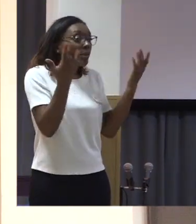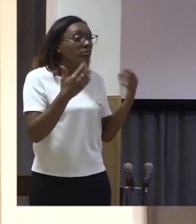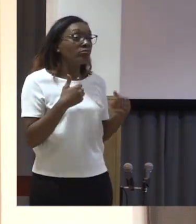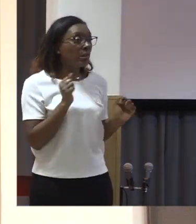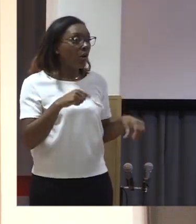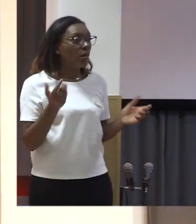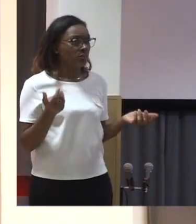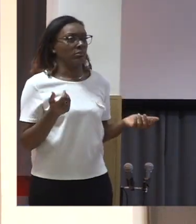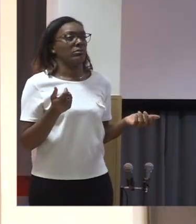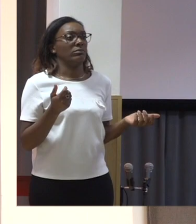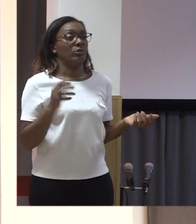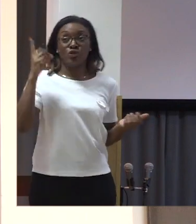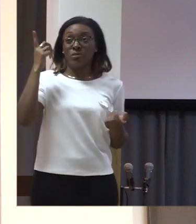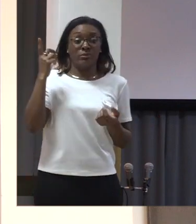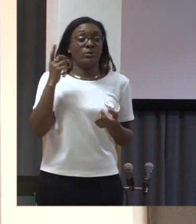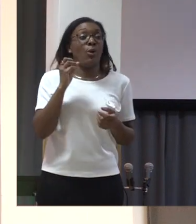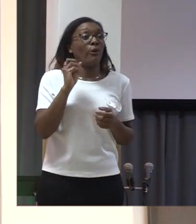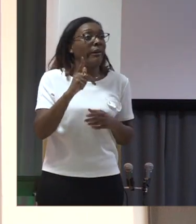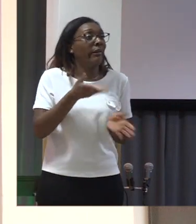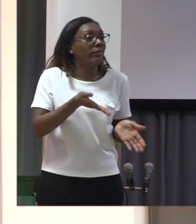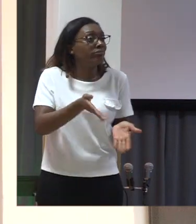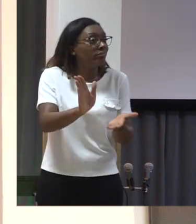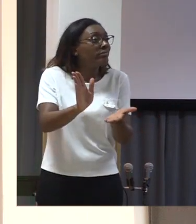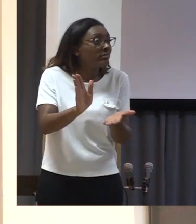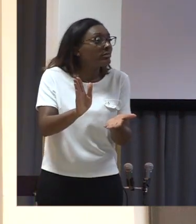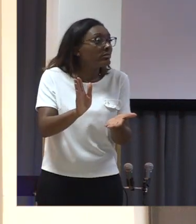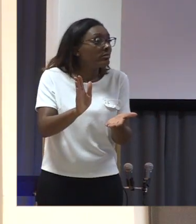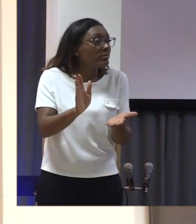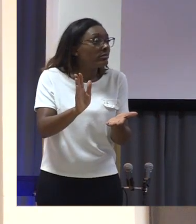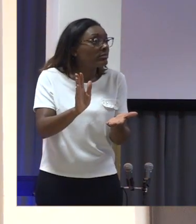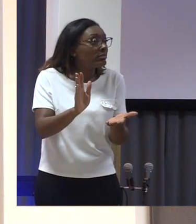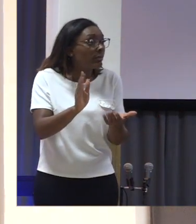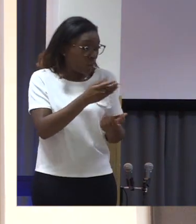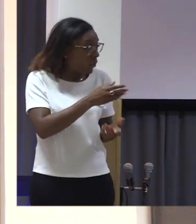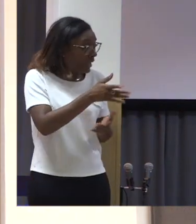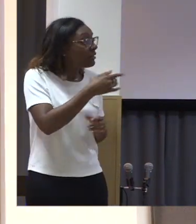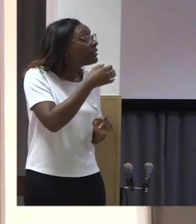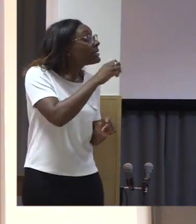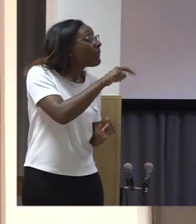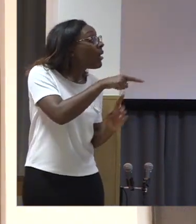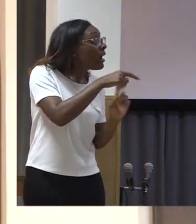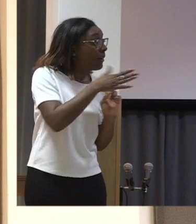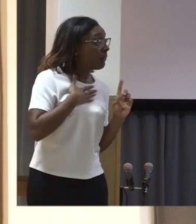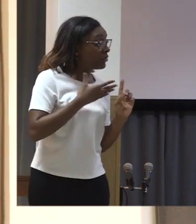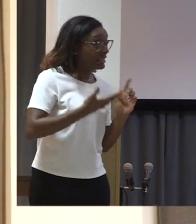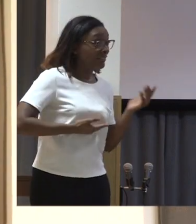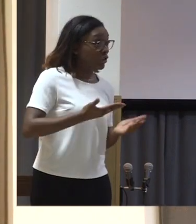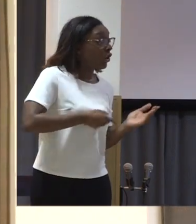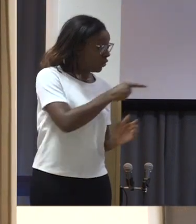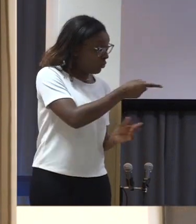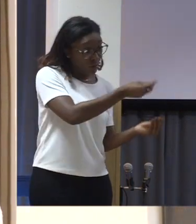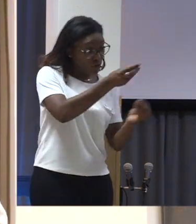L'Éternel accède à la volonté du peuple et demande à Samuel d'établir un roi sur eux. Quelle leçon nous